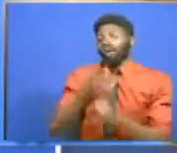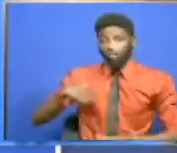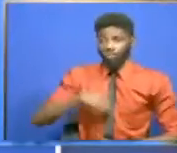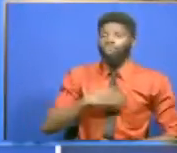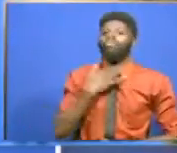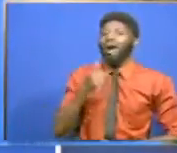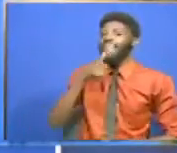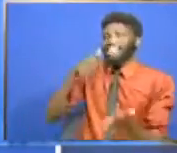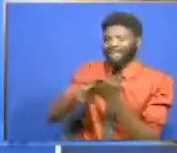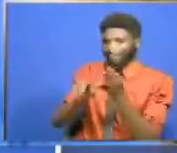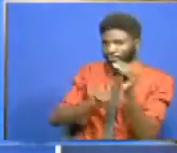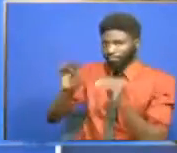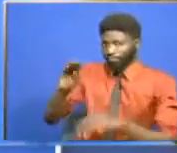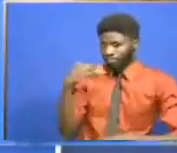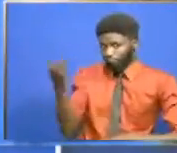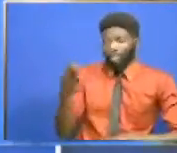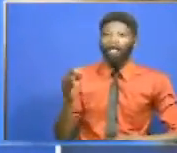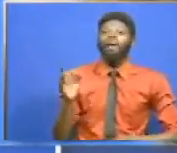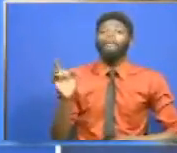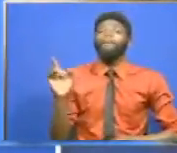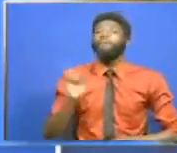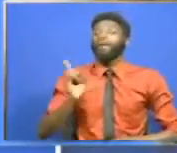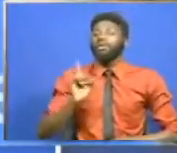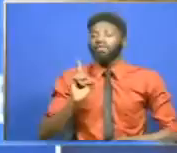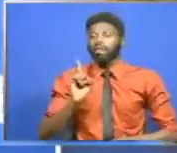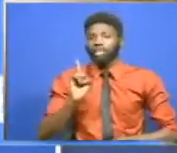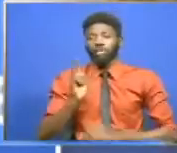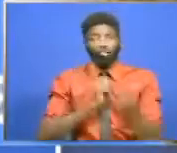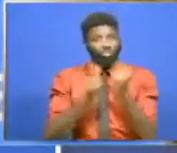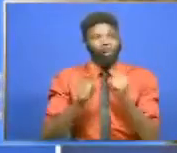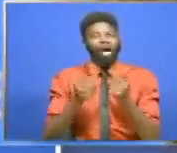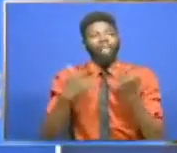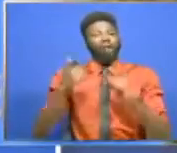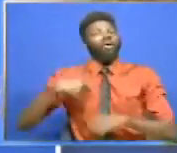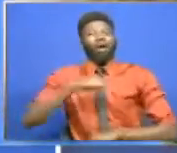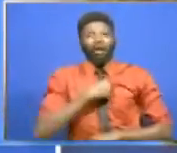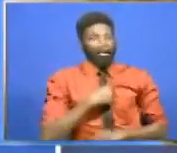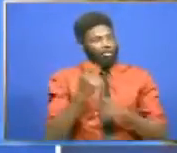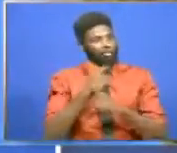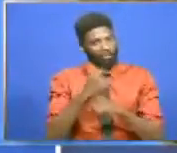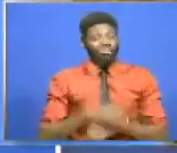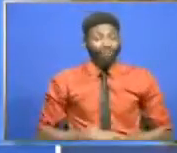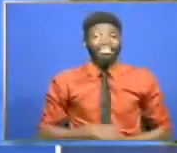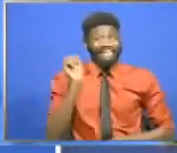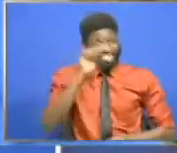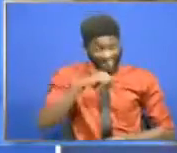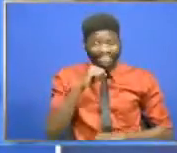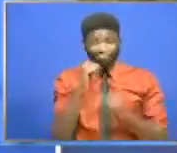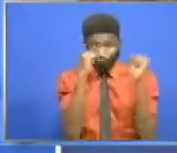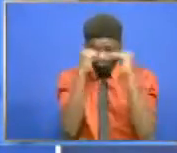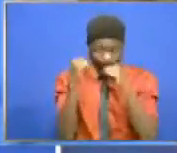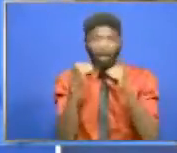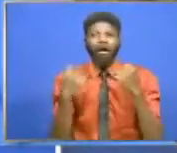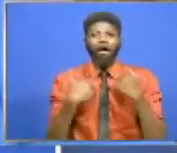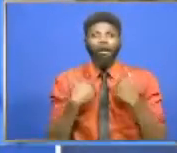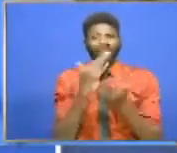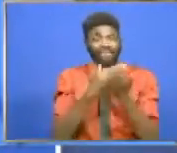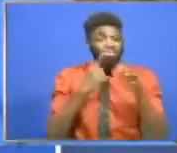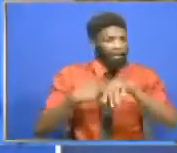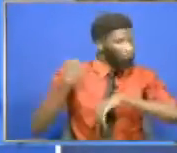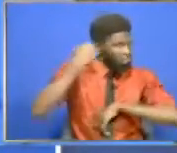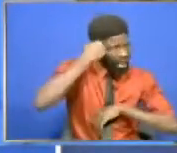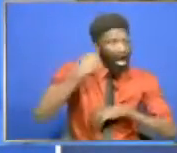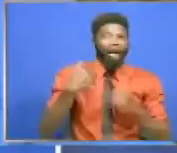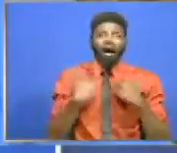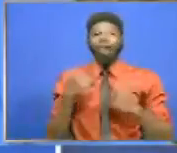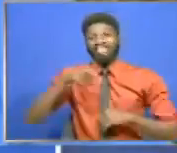to do those kind of training, because boxing is a contact sport, yes, and normally you get hit on the face. And you need to